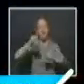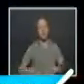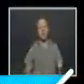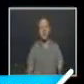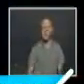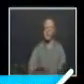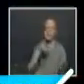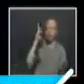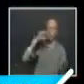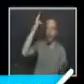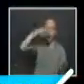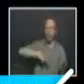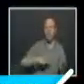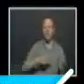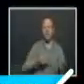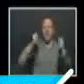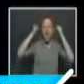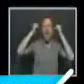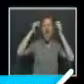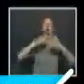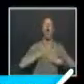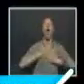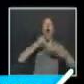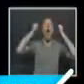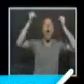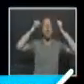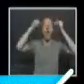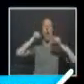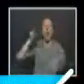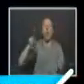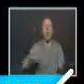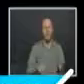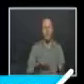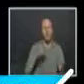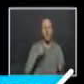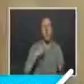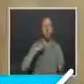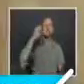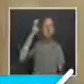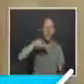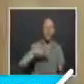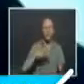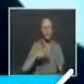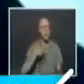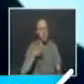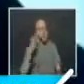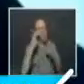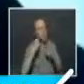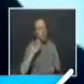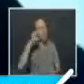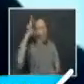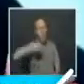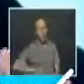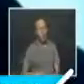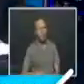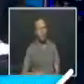להבין, את האהדה כלפיו, כי בסופו של דבר, לא, אתה יודע, אתה אומר 62... אני מבין את... בטח שאני יכול להבין. כי